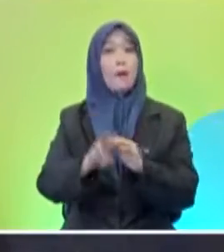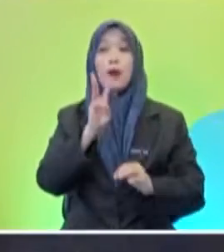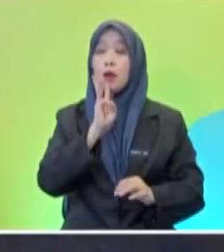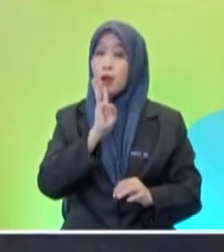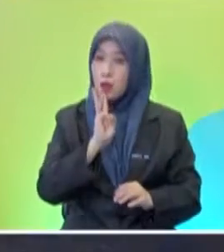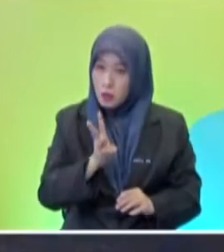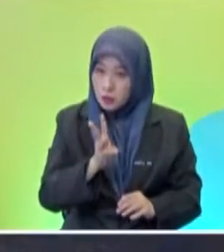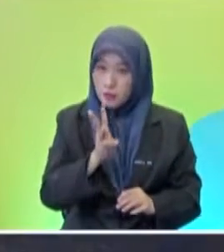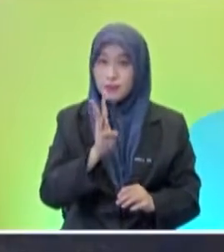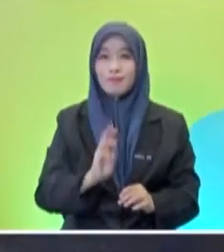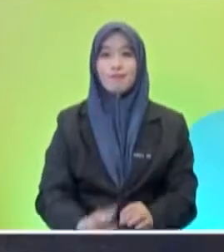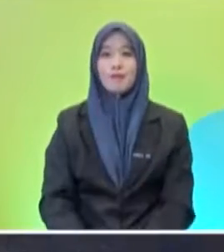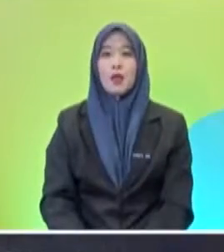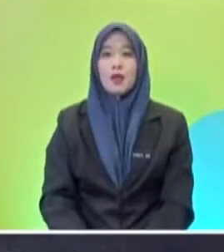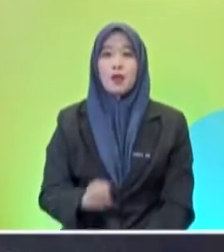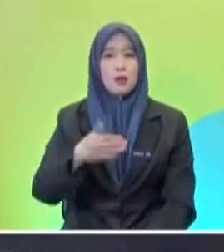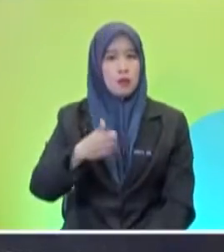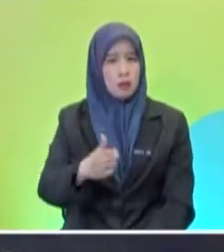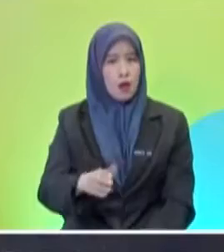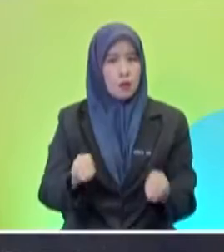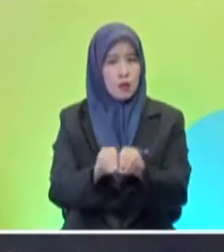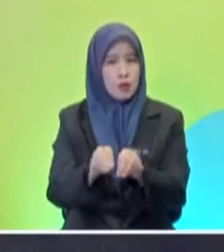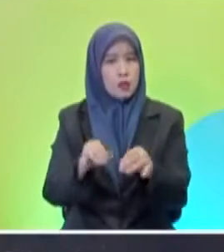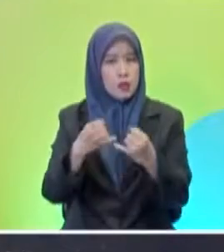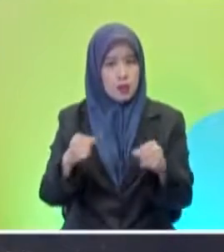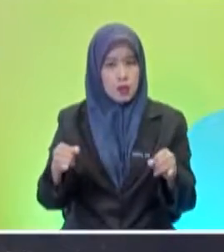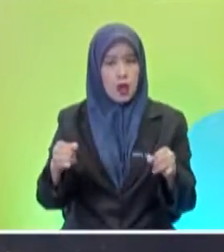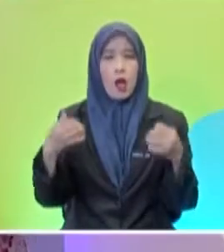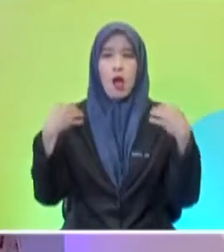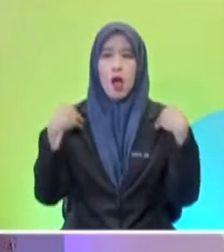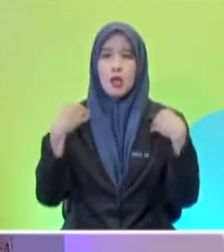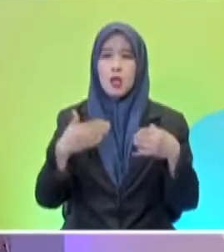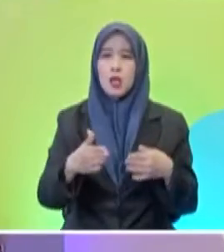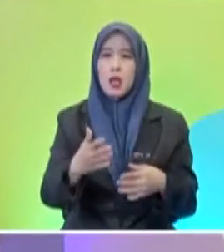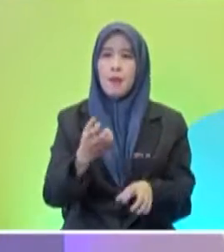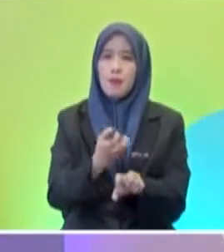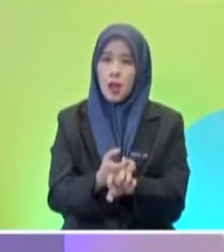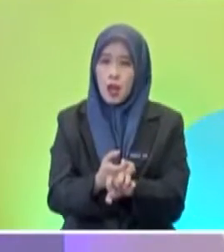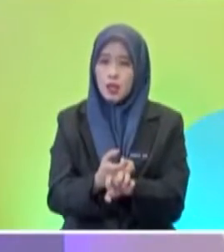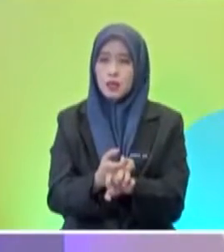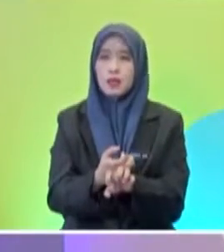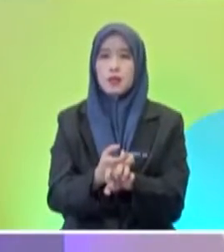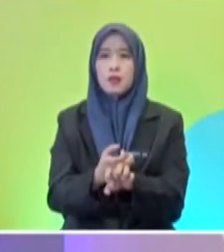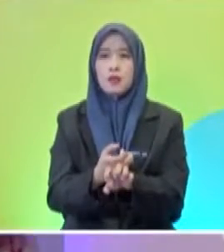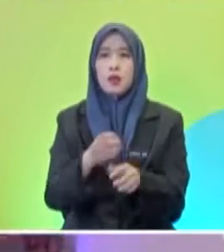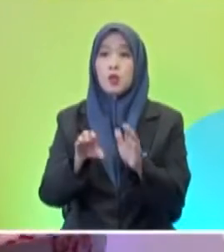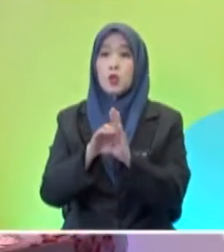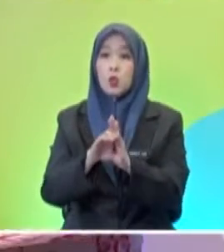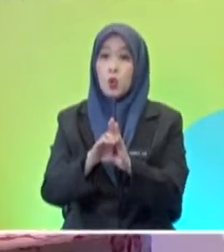air. Okey, ikan macam-macam jenis. Ada ikan emas. Ini contoh ikan